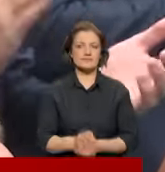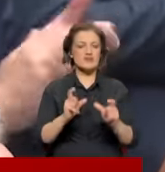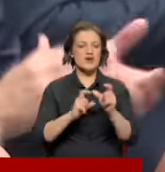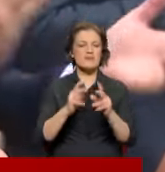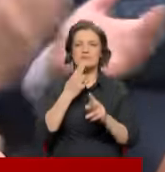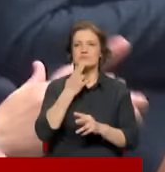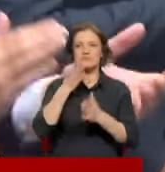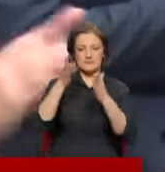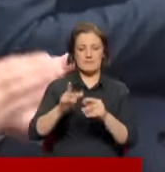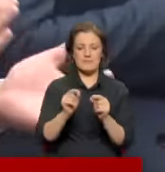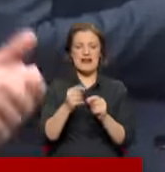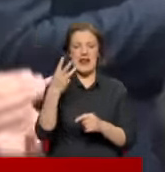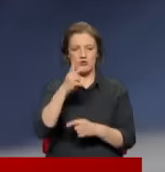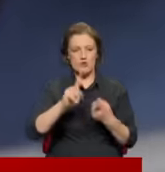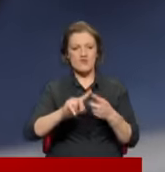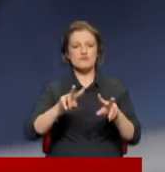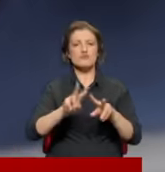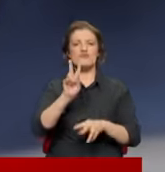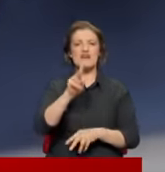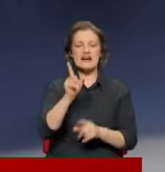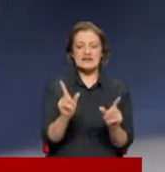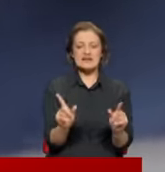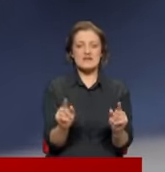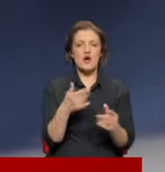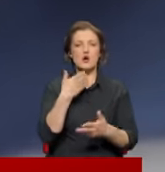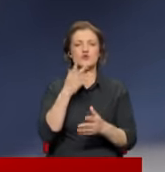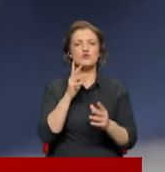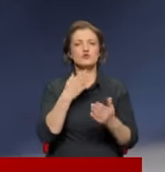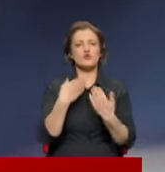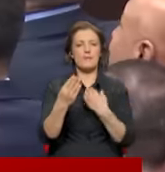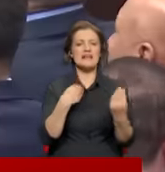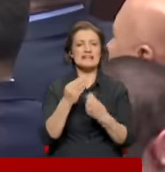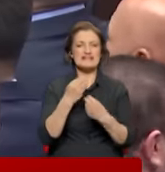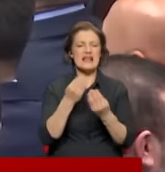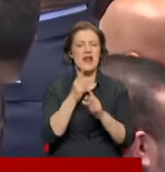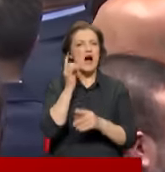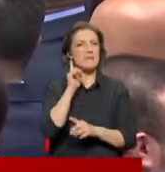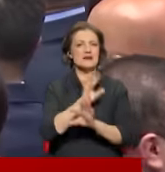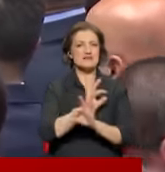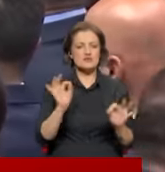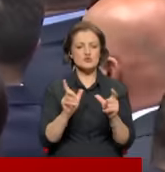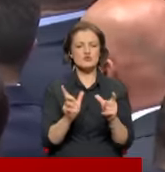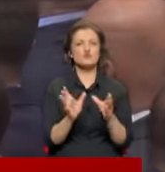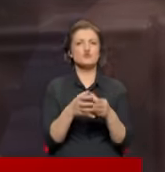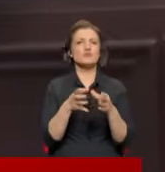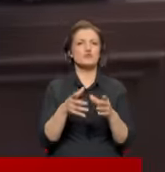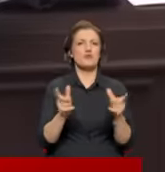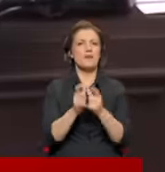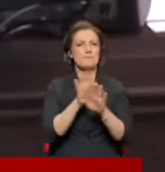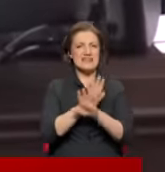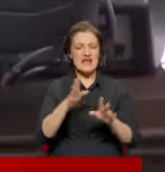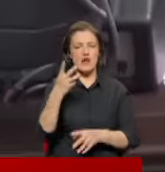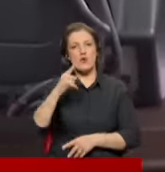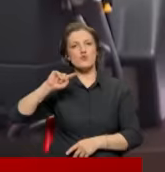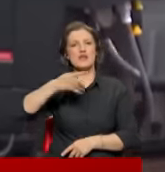Şebnem Bursalı, Bilal Erdoğan ve Mustafa Varank'ın ıstakoz sohbetinden habersiz grup toplantısı biter bitmez Erdoğan'a ulaşmak istedi.